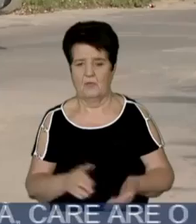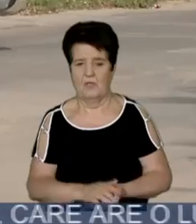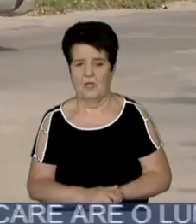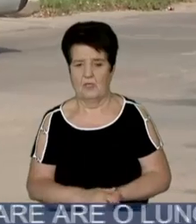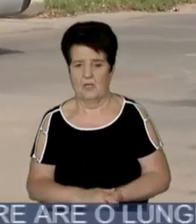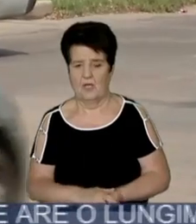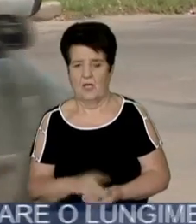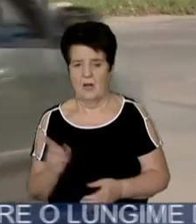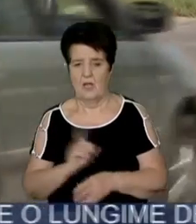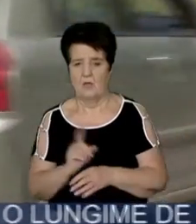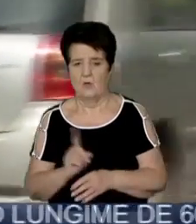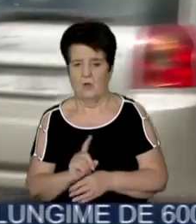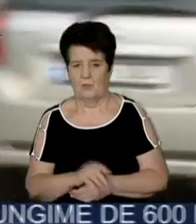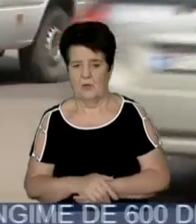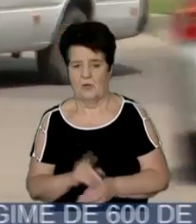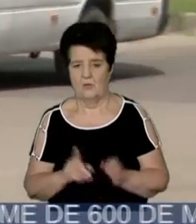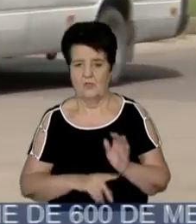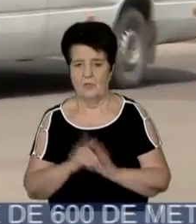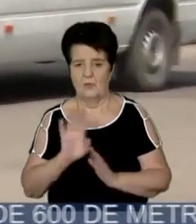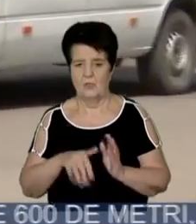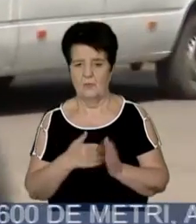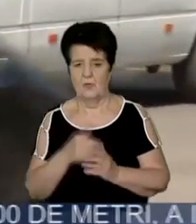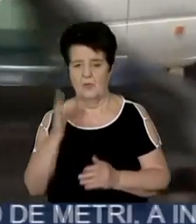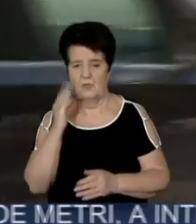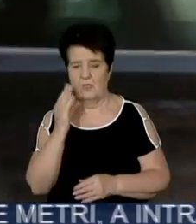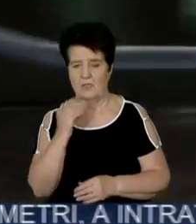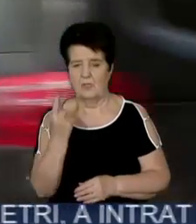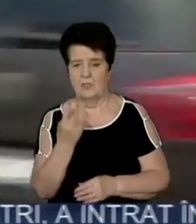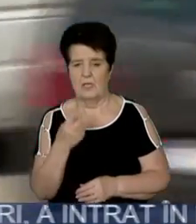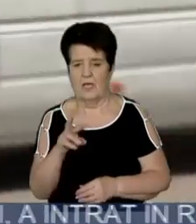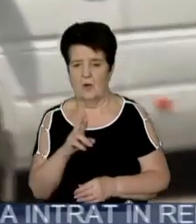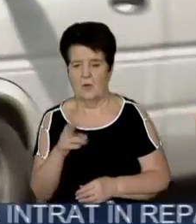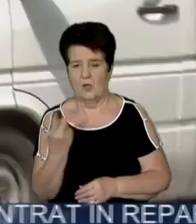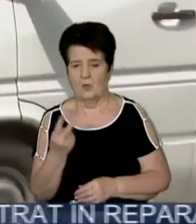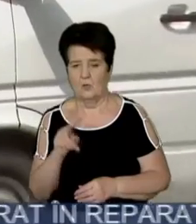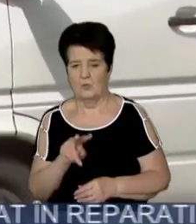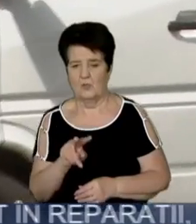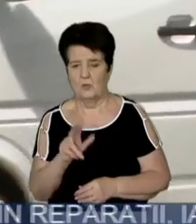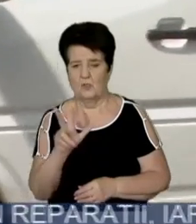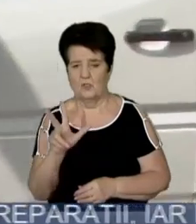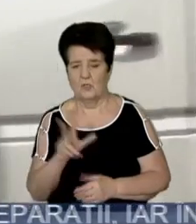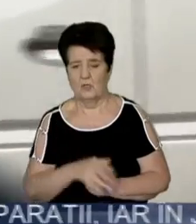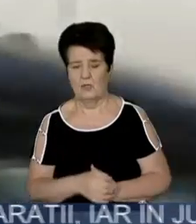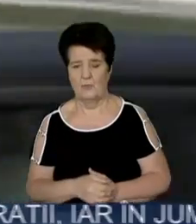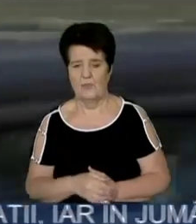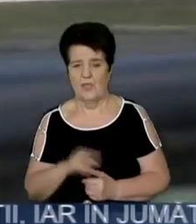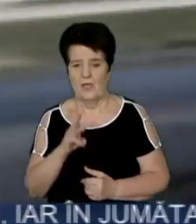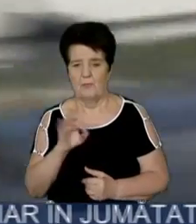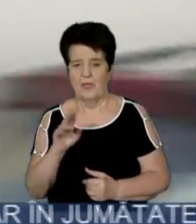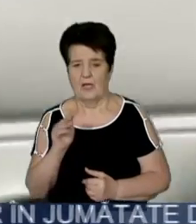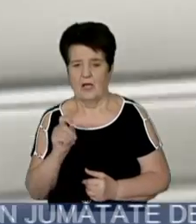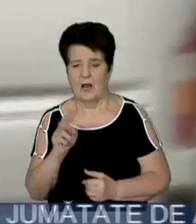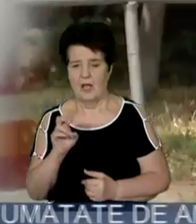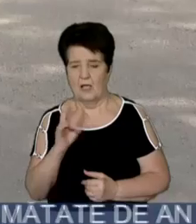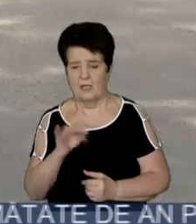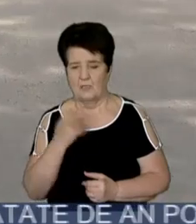a normei respective începând până la data de 1 ianuarie 2023. Vitalie Mihalache a menționat că